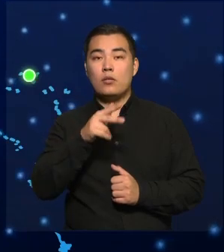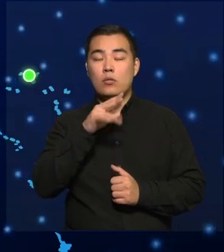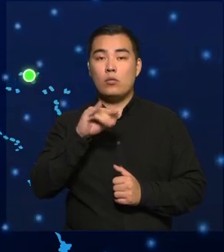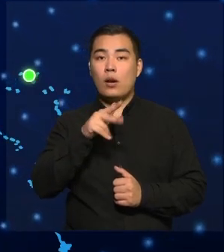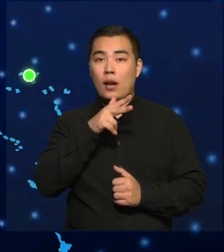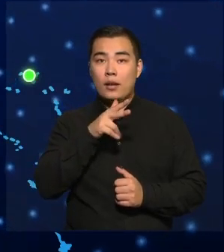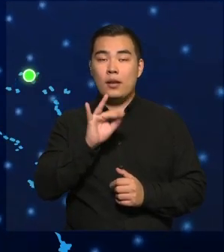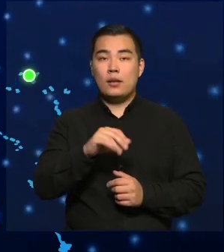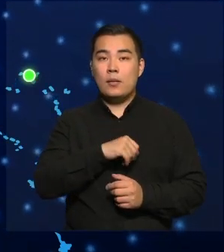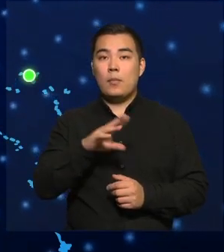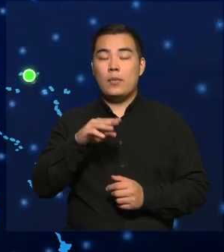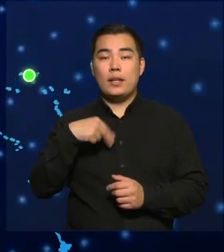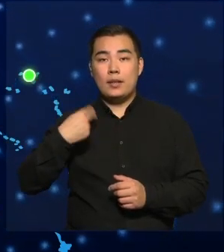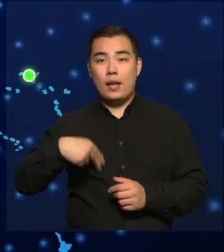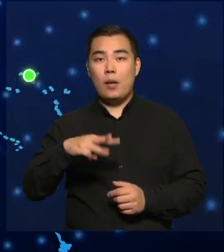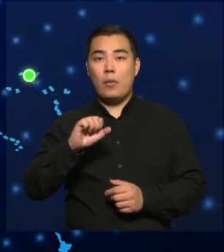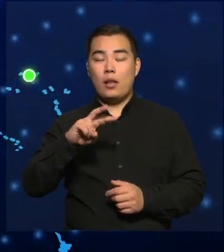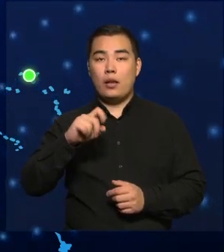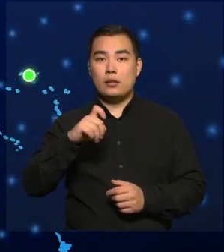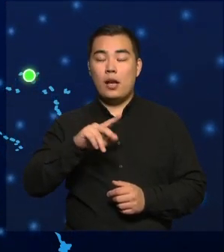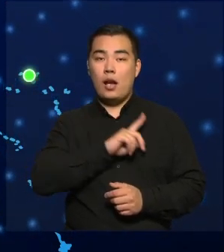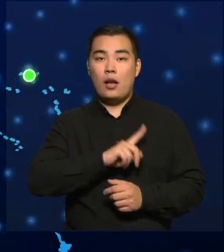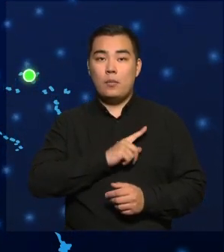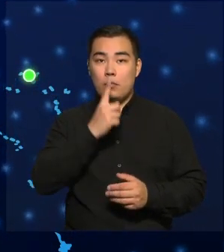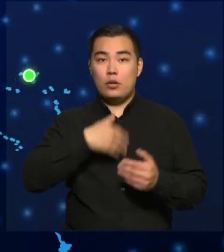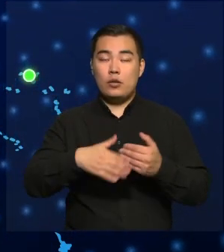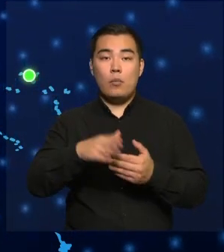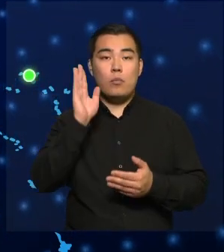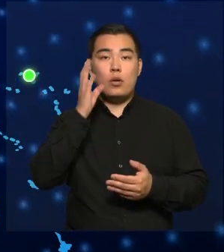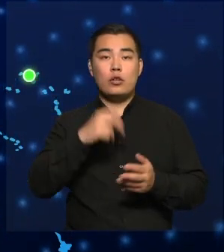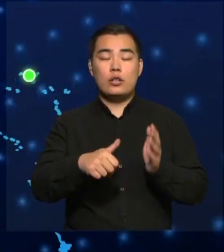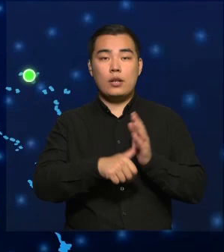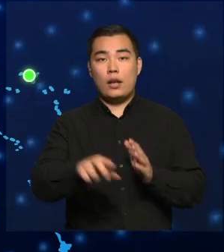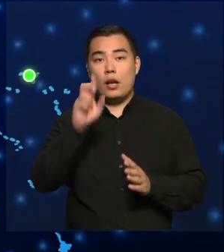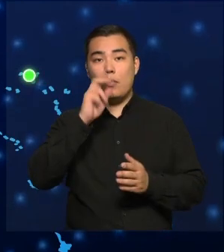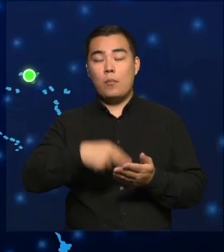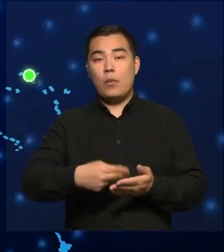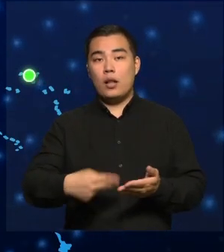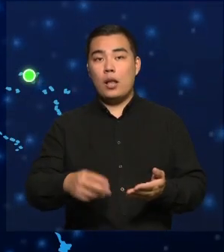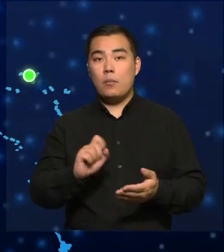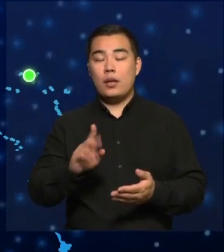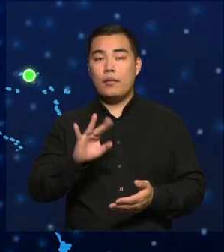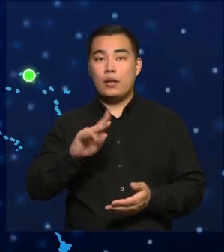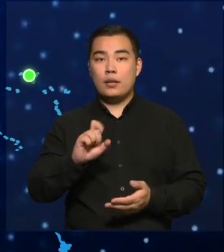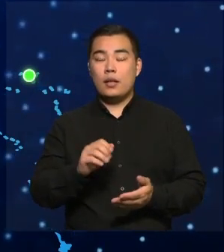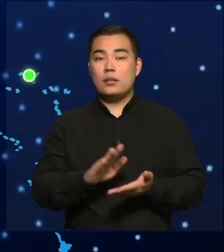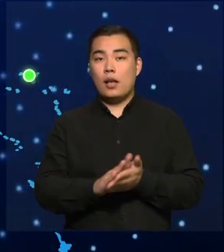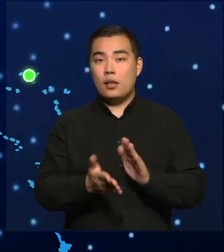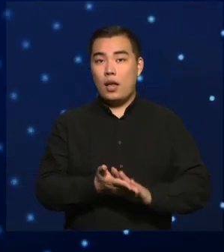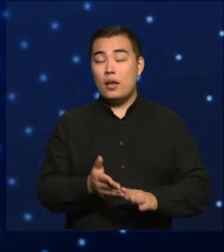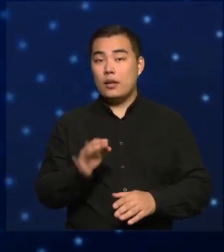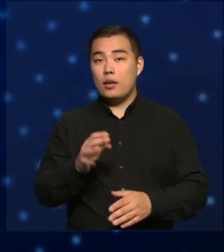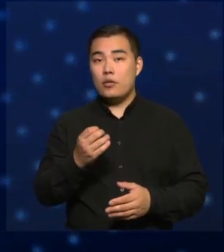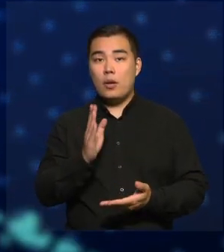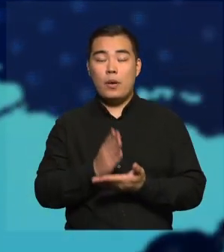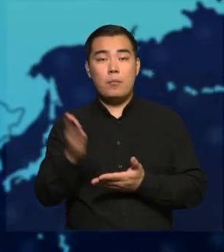Китай, Малайзия и многие другие. Ожидается, что в ближайшем будущем еще 6 стран подпишут безвизовые соглашения. Есть